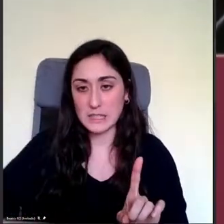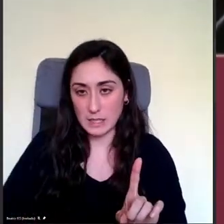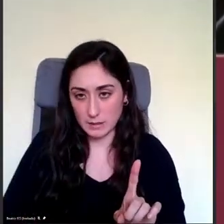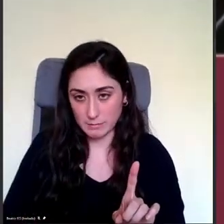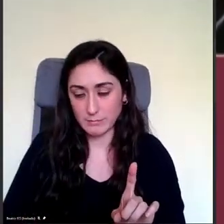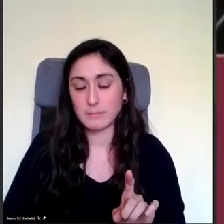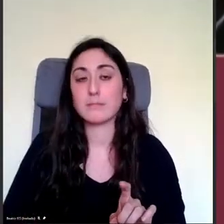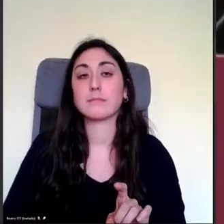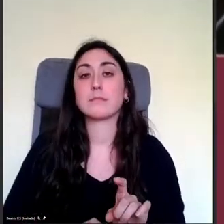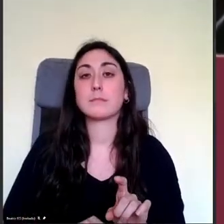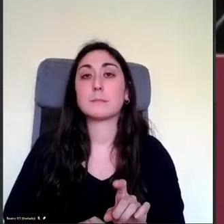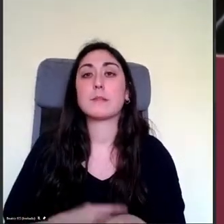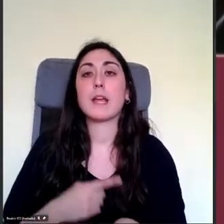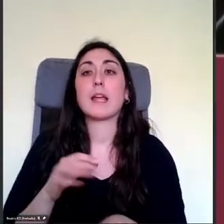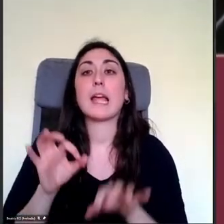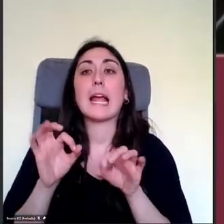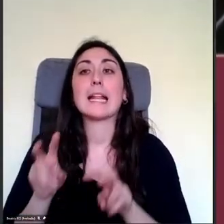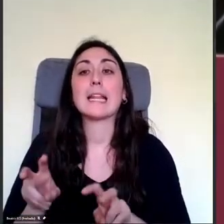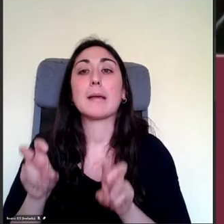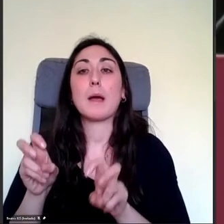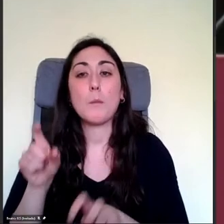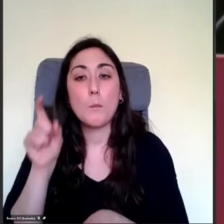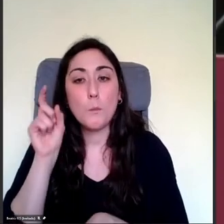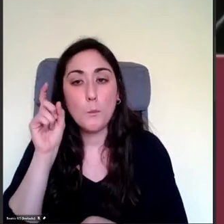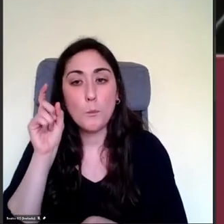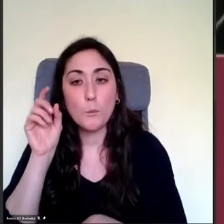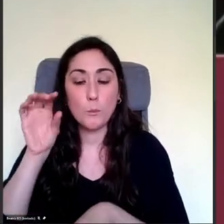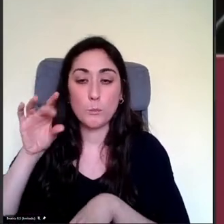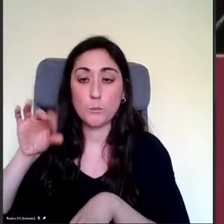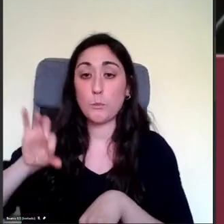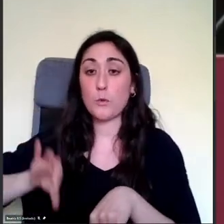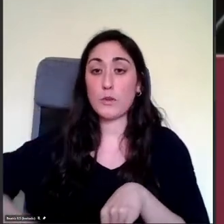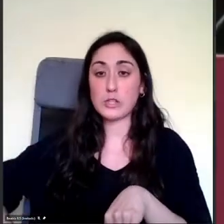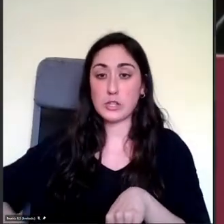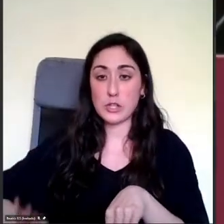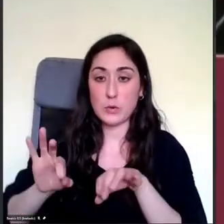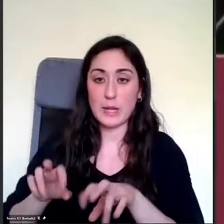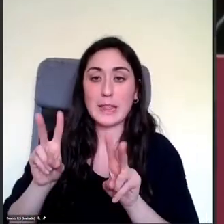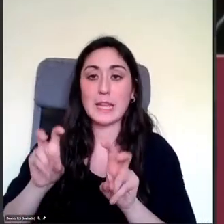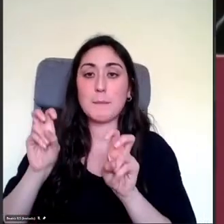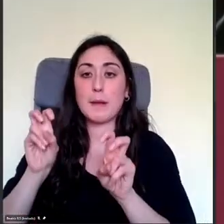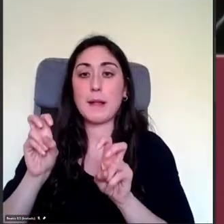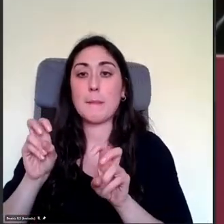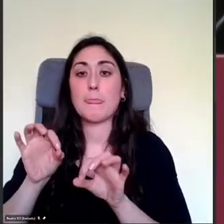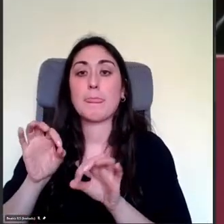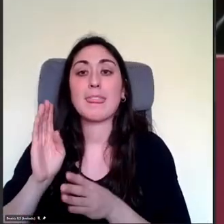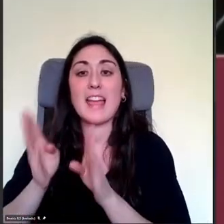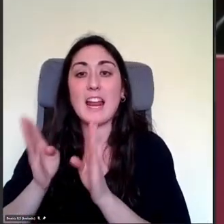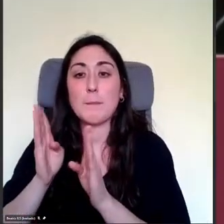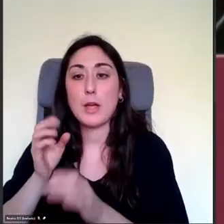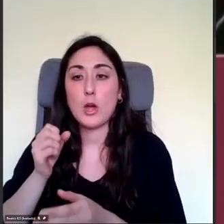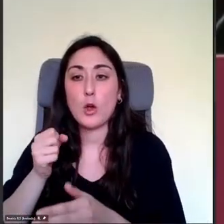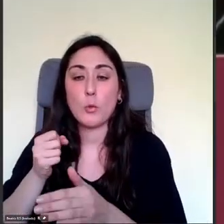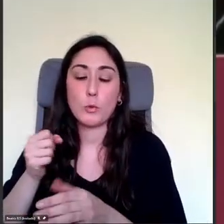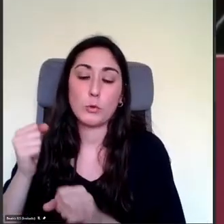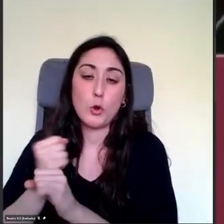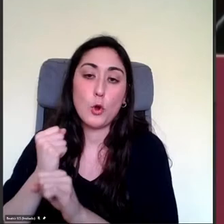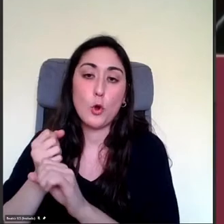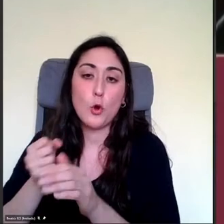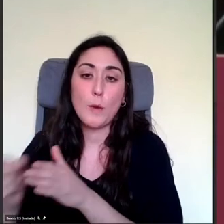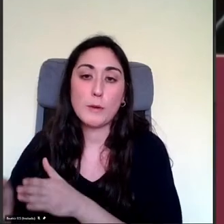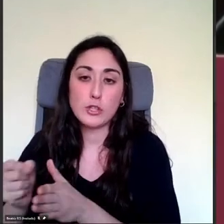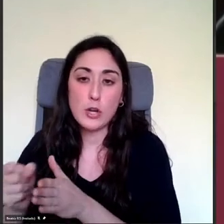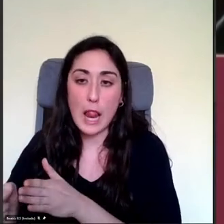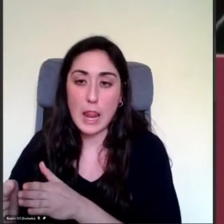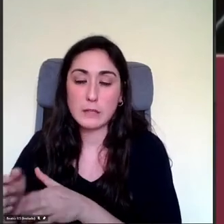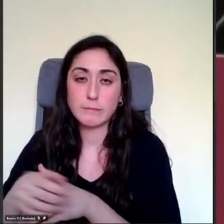professió concreta a la professió de teràpia ocupacional, i va ser realment interessant. Jo crec que obre el